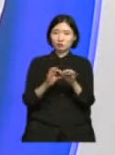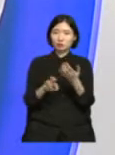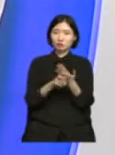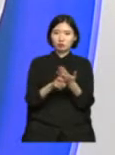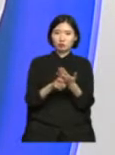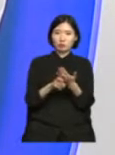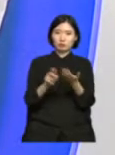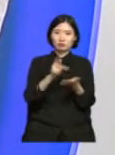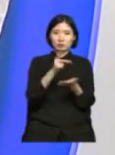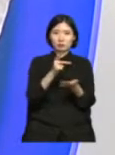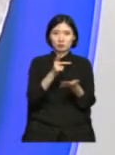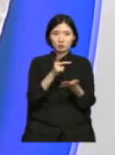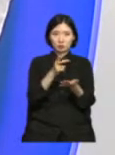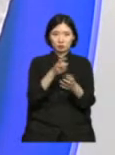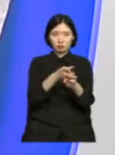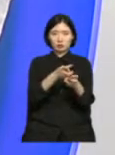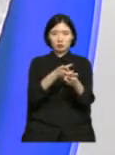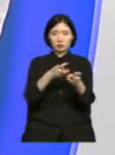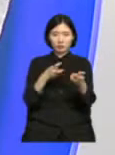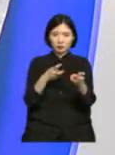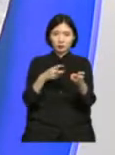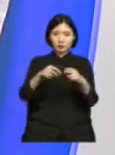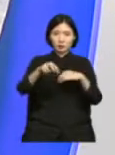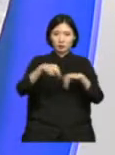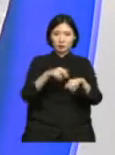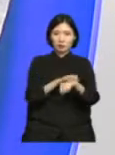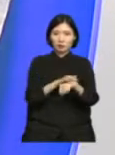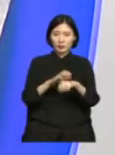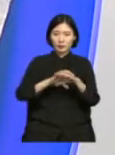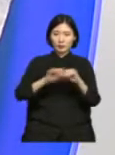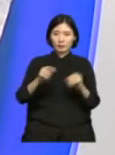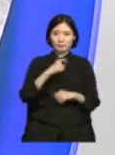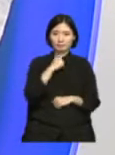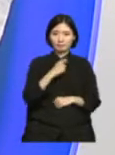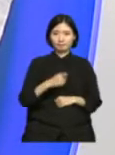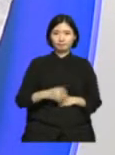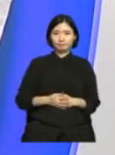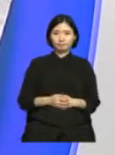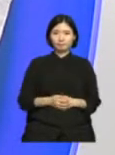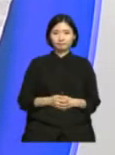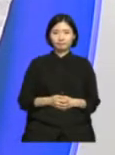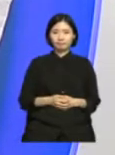정체와 보행 불편이 하루빨리 해결됐으면 좋겠습니다. 지금까지 클릭 키워드였습니다.